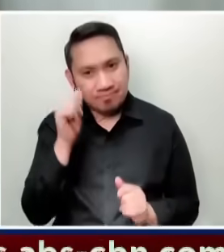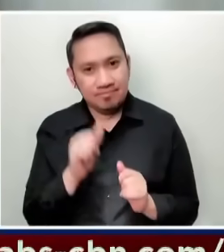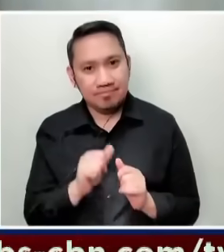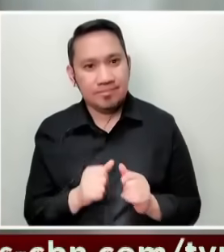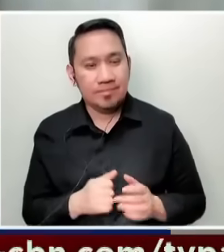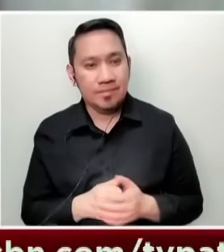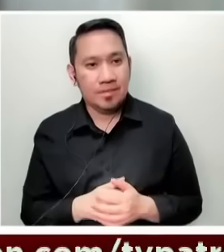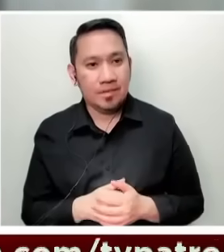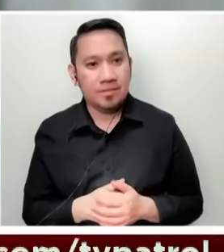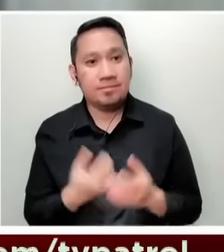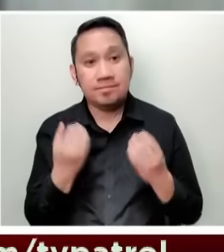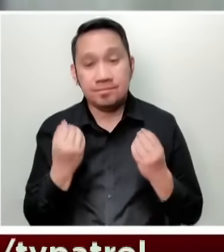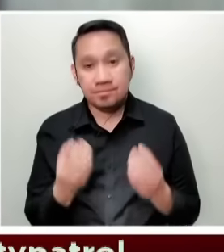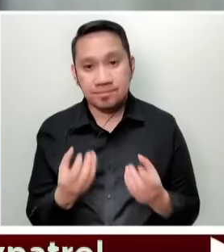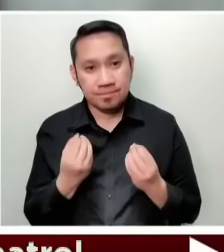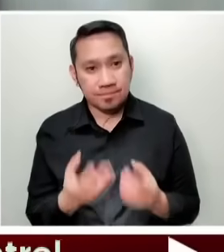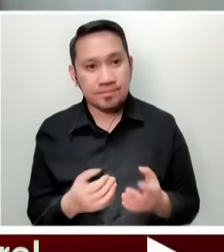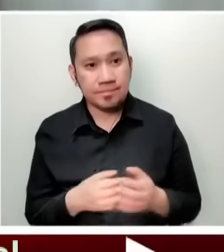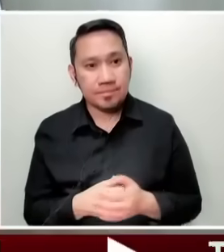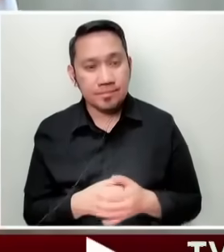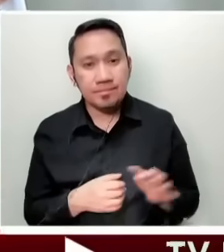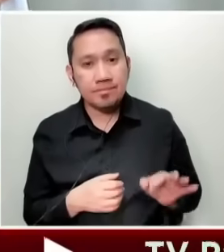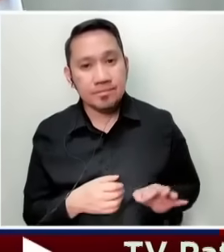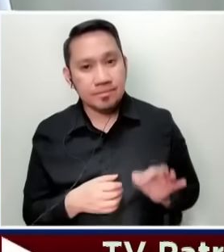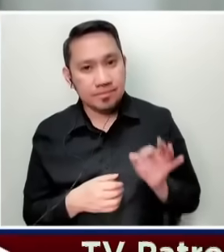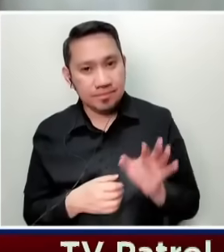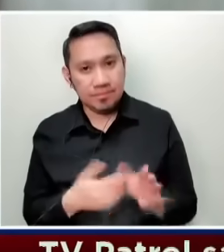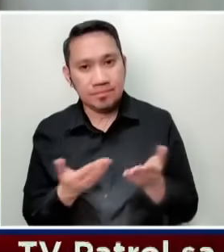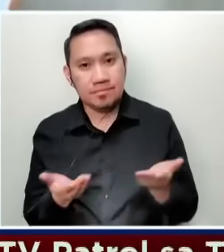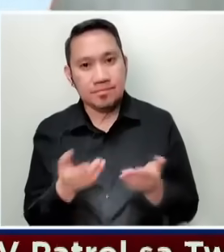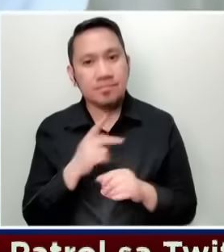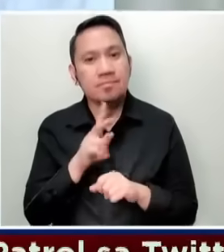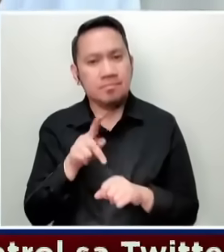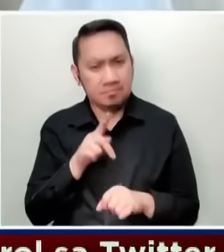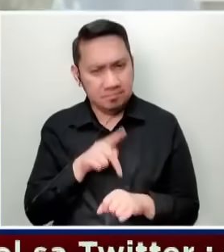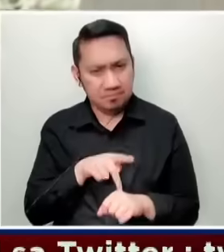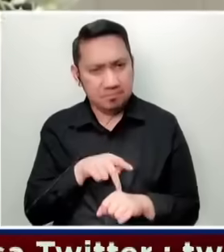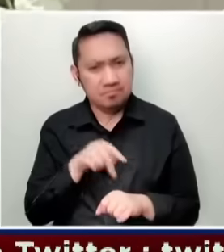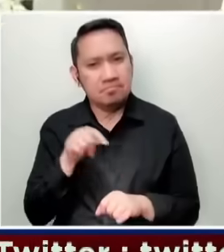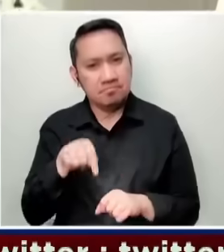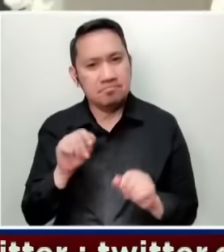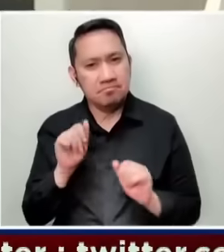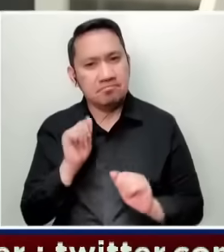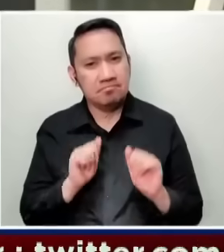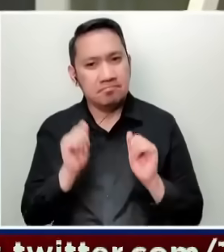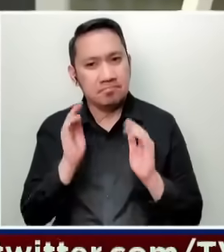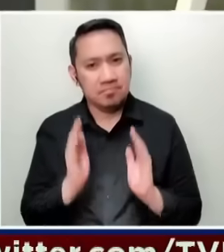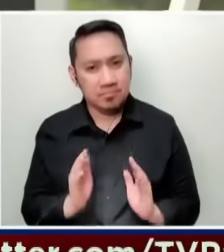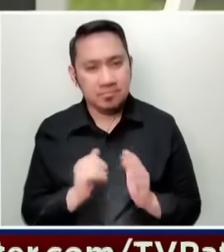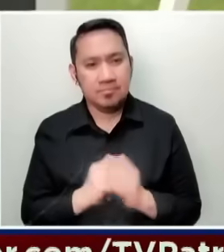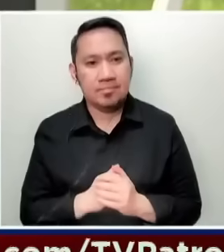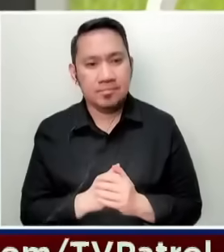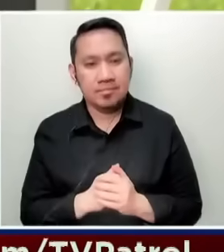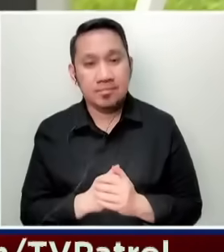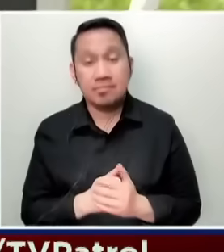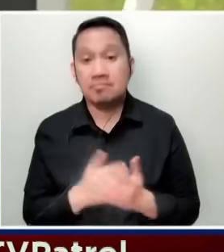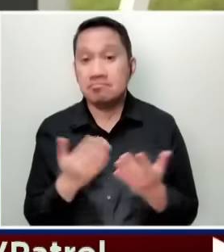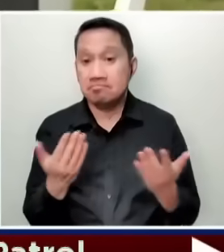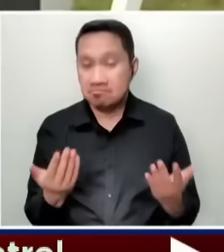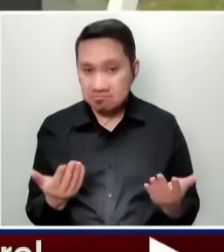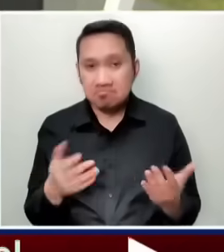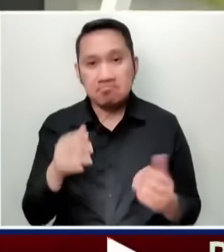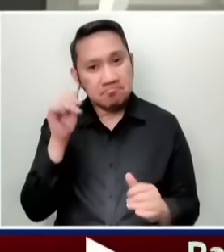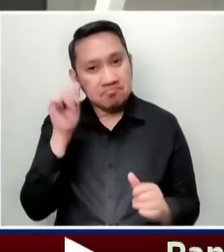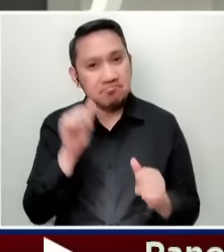Talagang marami siyang naiambag dito sa Pilipinas bilang isang artist. Buhay na buhay din ang ala-ala